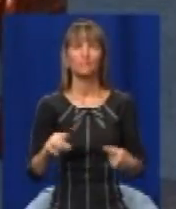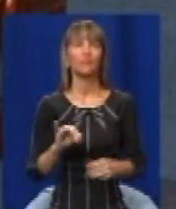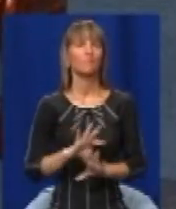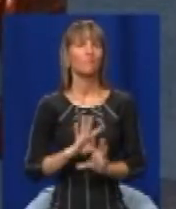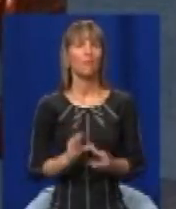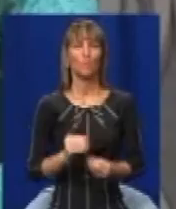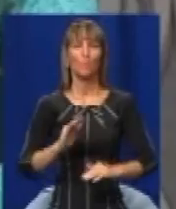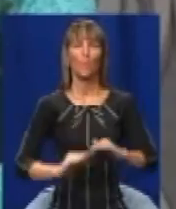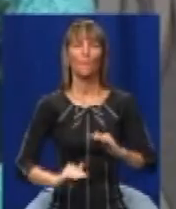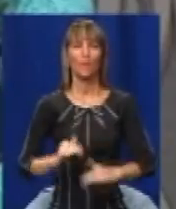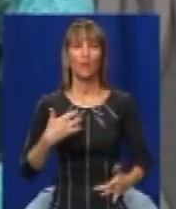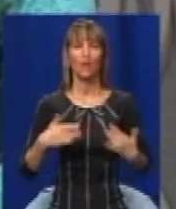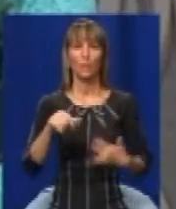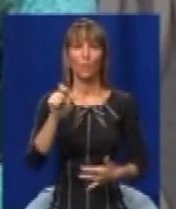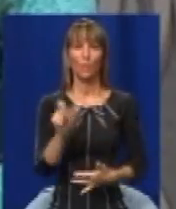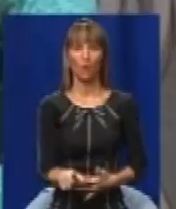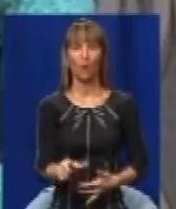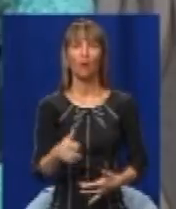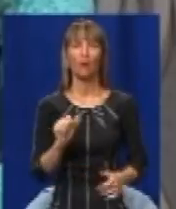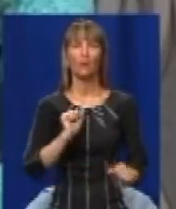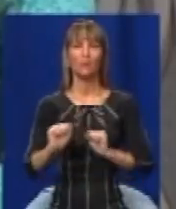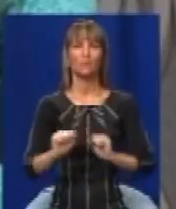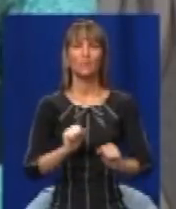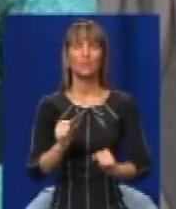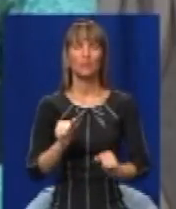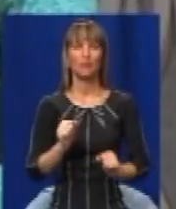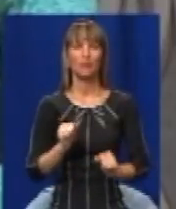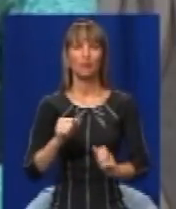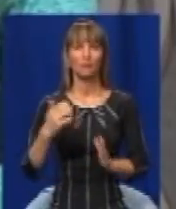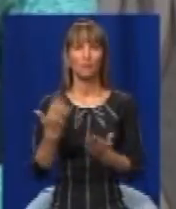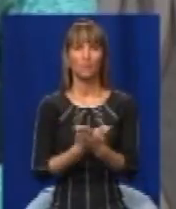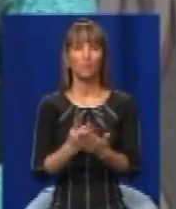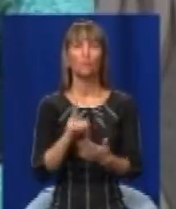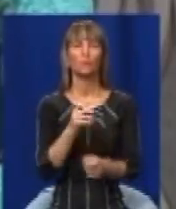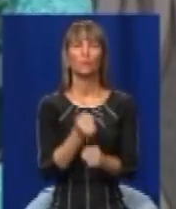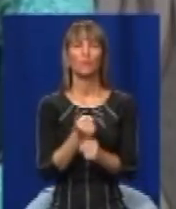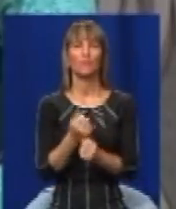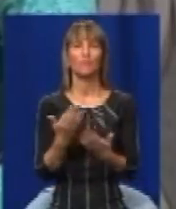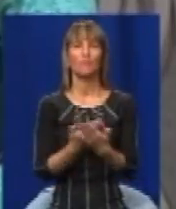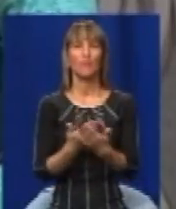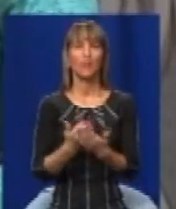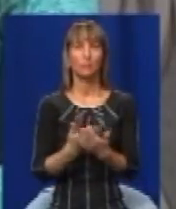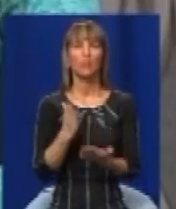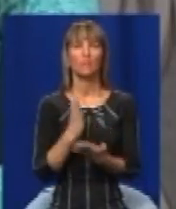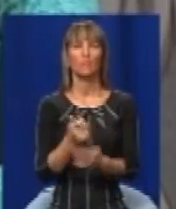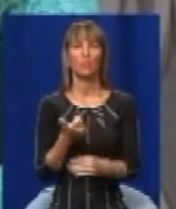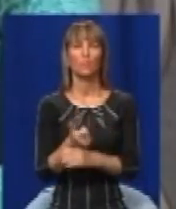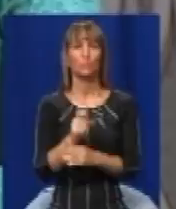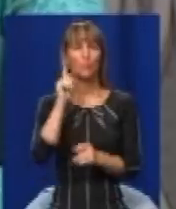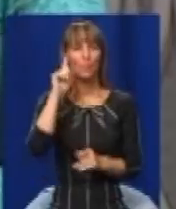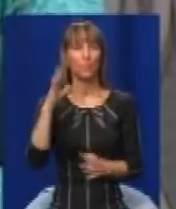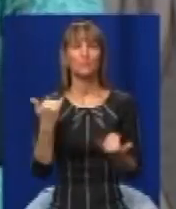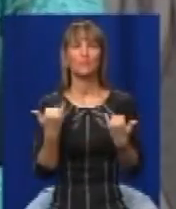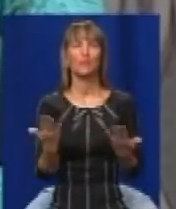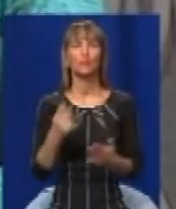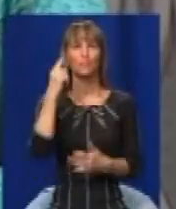взагалі, професія актора, режисера, продюсера і взагалі ті, хто створюють фільми, є досить таки популярними сьогодні. А як